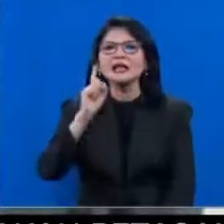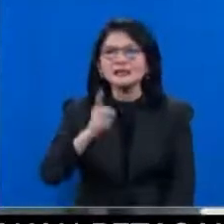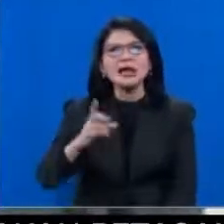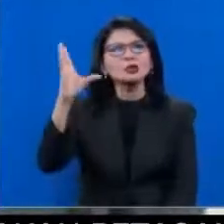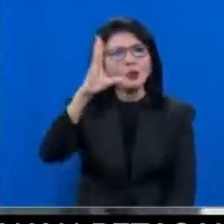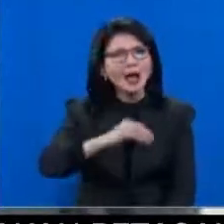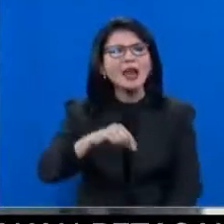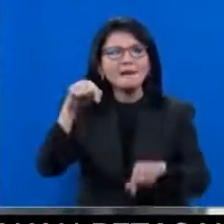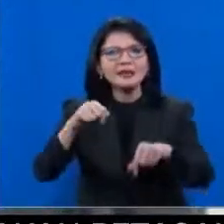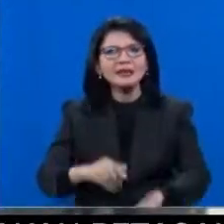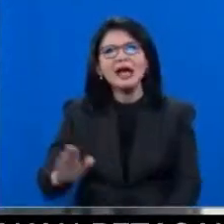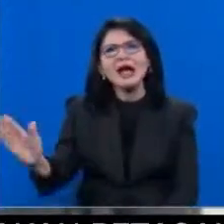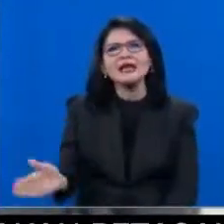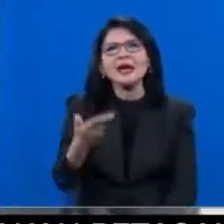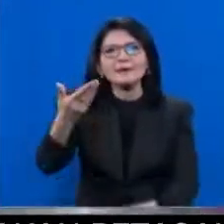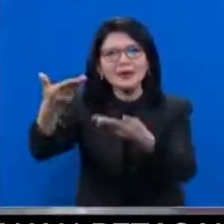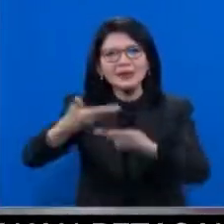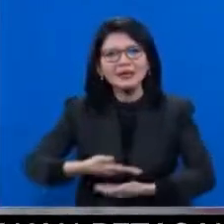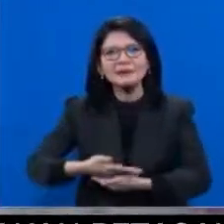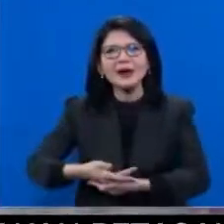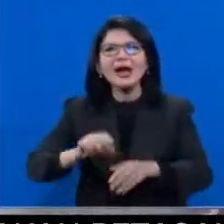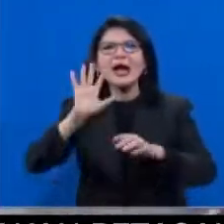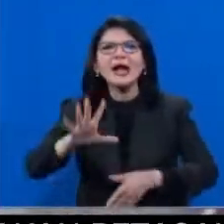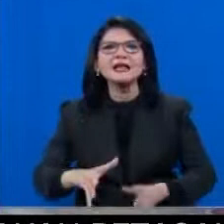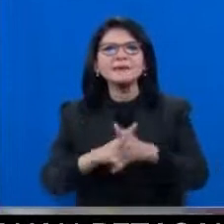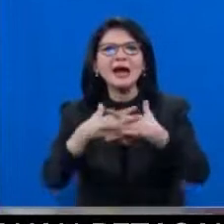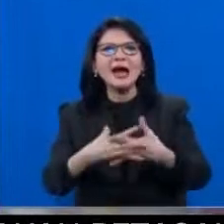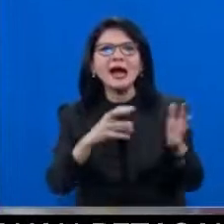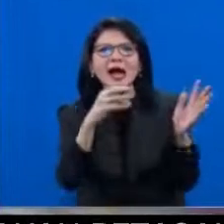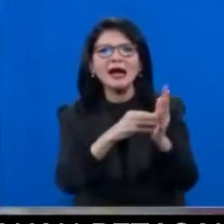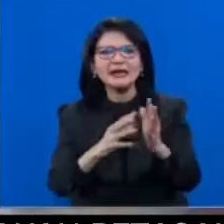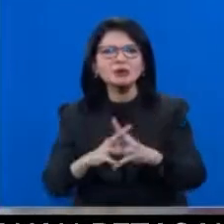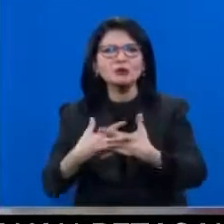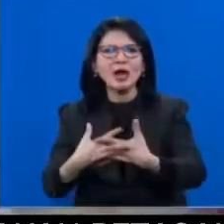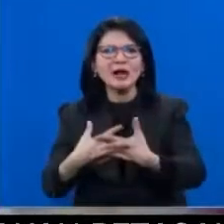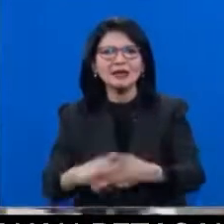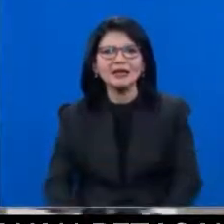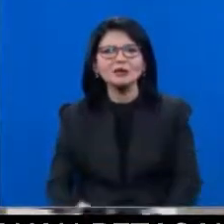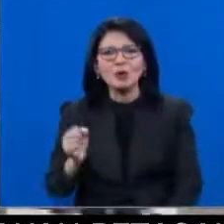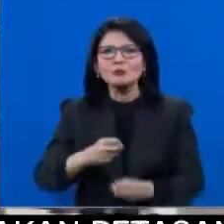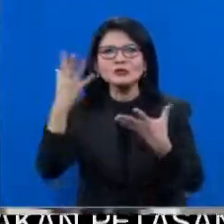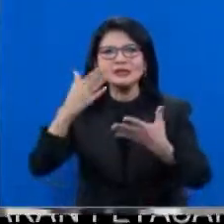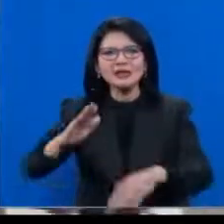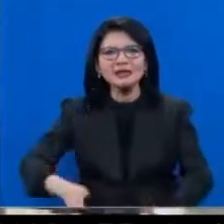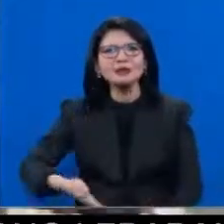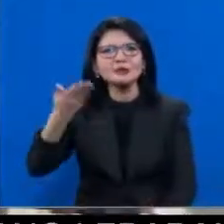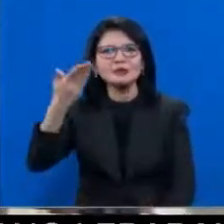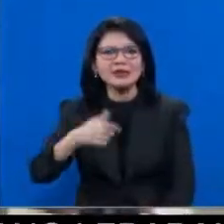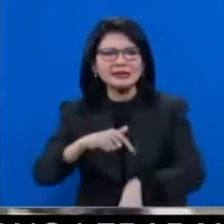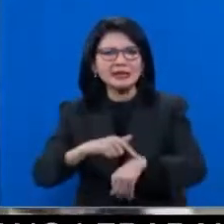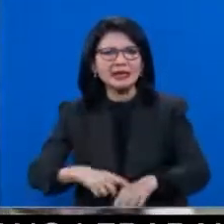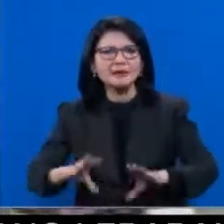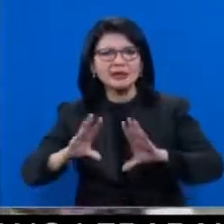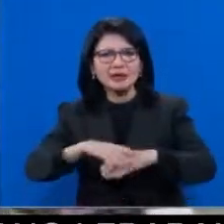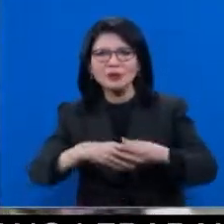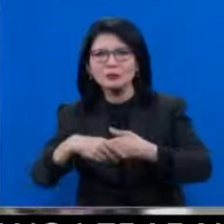malam-malam inilah, Nabi menerima 5 ayat pertama kitab Al-Quran. Salah satunya, mukjizat Rasulullah yang masih menjadi pedoman umat Islam